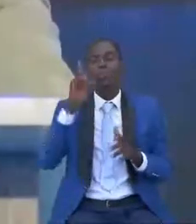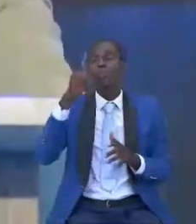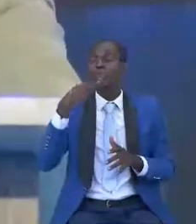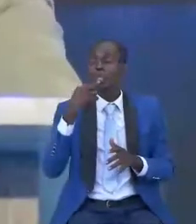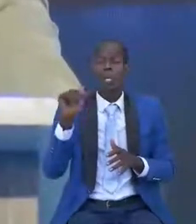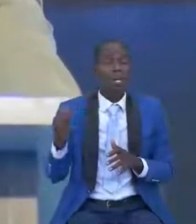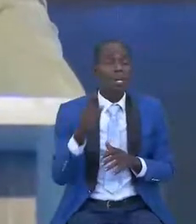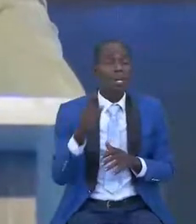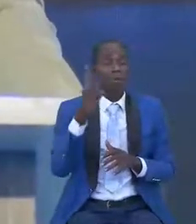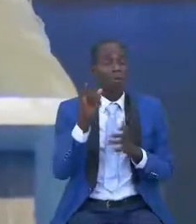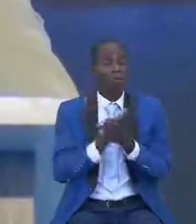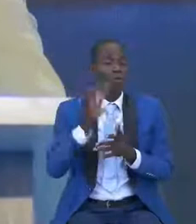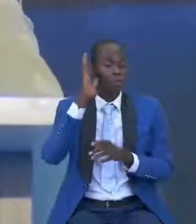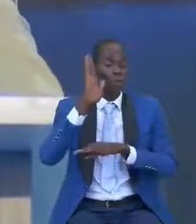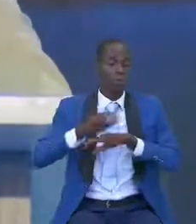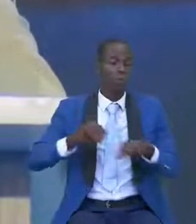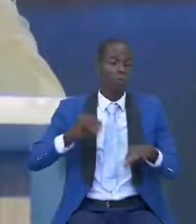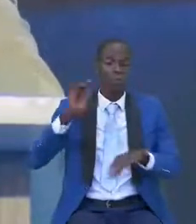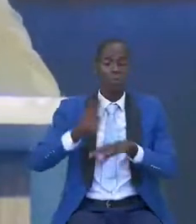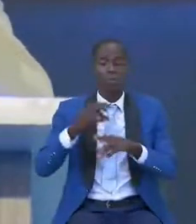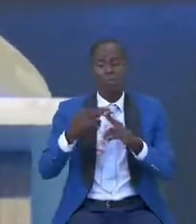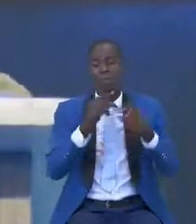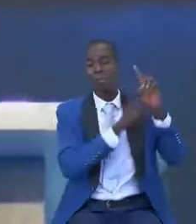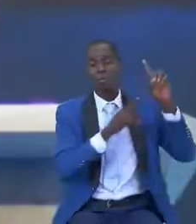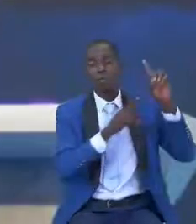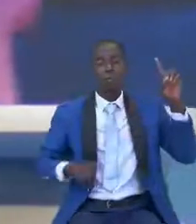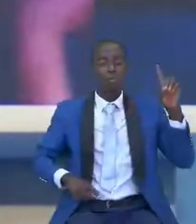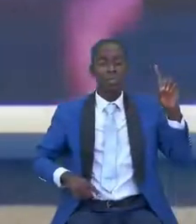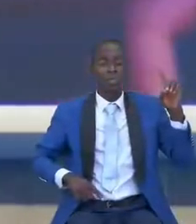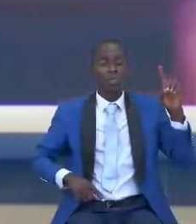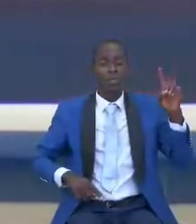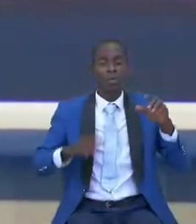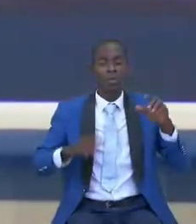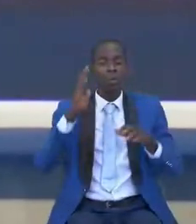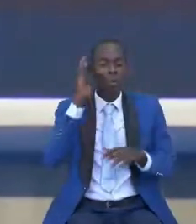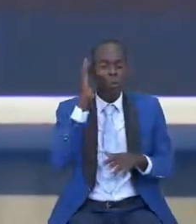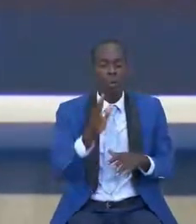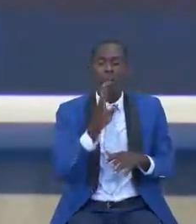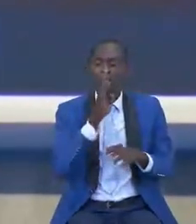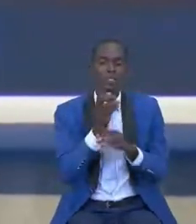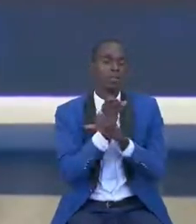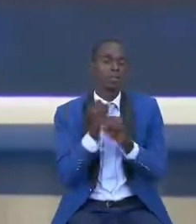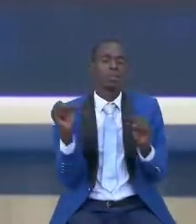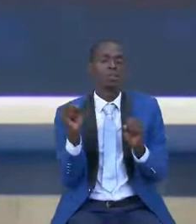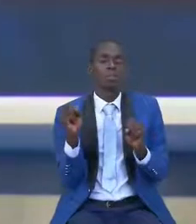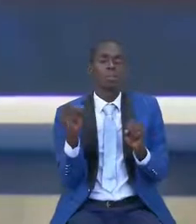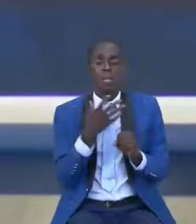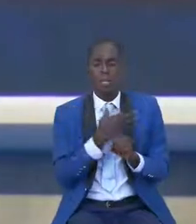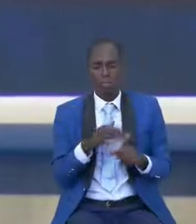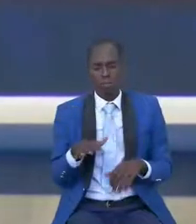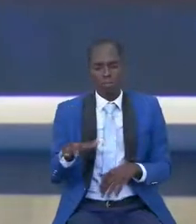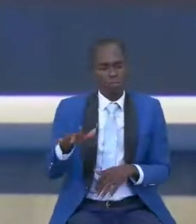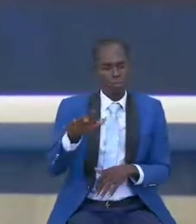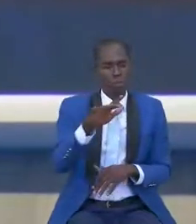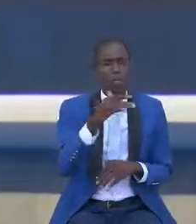au nom de Jésus, tu as dit quiconque invoquera le nom du Seigneur